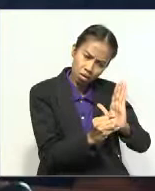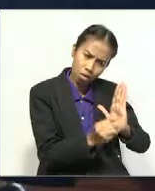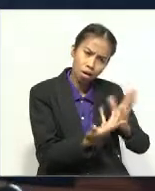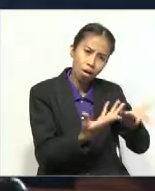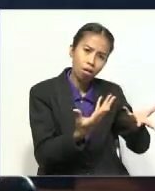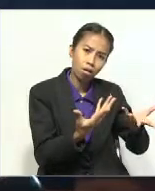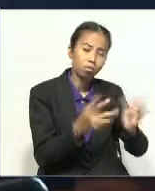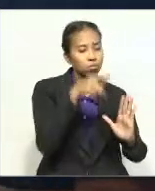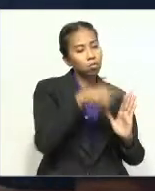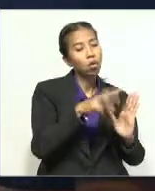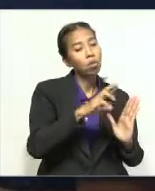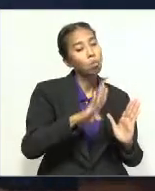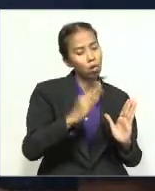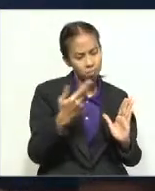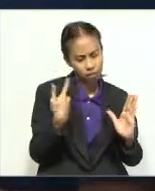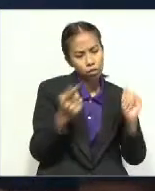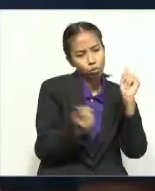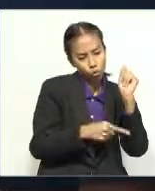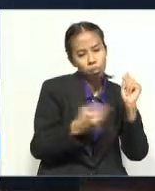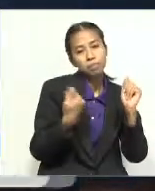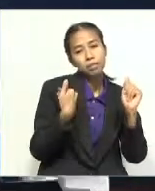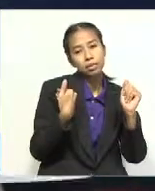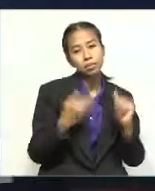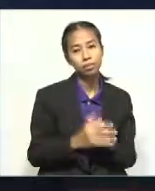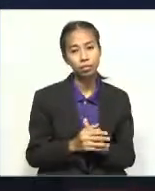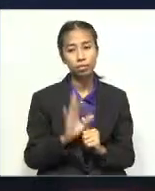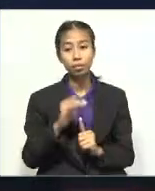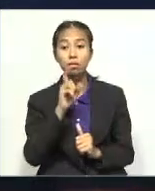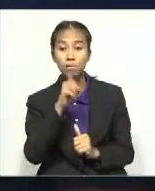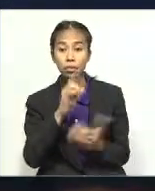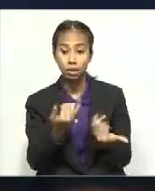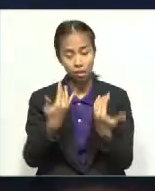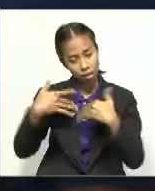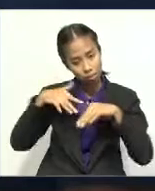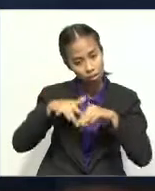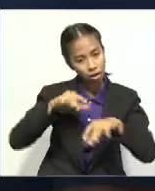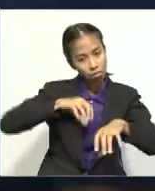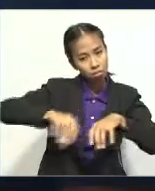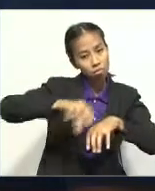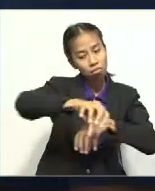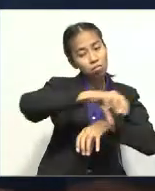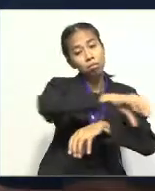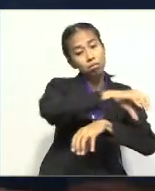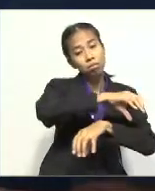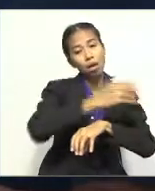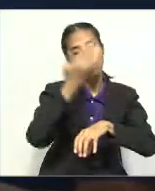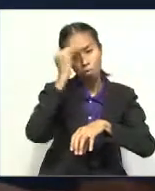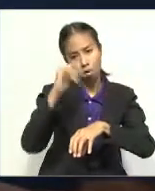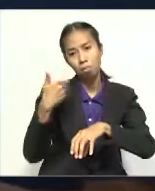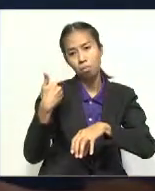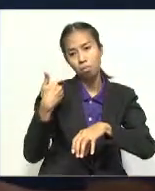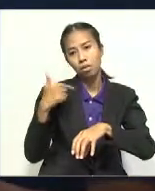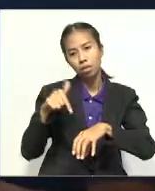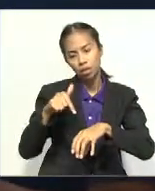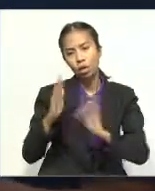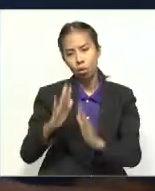พรบมีอยู่แล้วนะครับโทษไว้อยู่แล้วครับ นายคะแบบนี้จะมีการประสานงานกับทางเครือข่ายด้วยหรือเปล่าคะเพราะว่ามีคนที่ได้รับข้อความเขาโทร